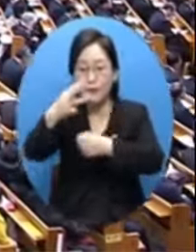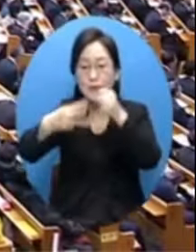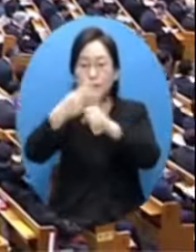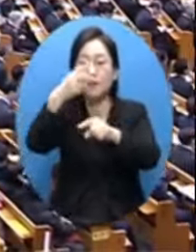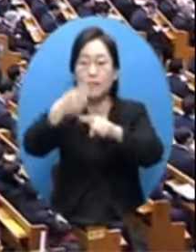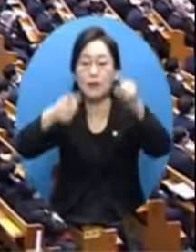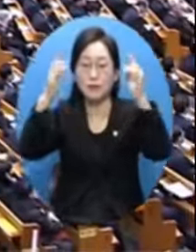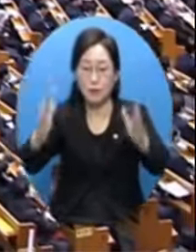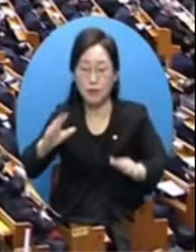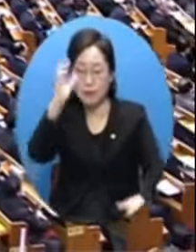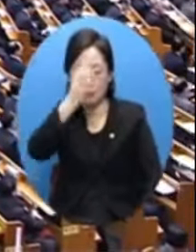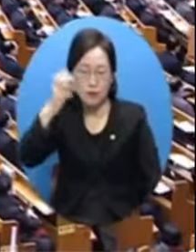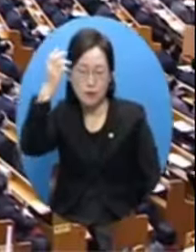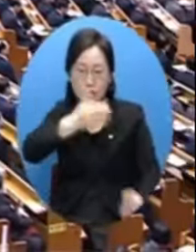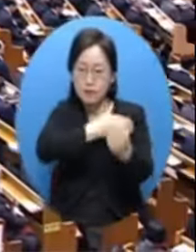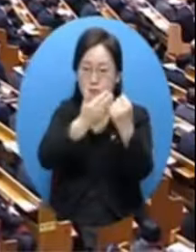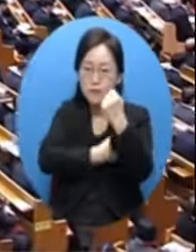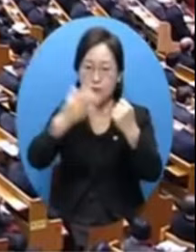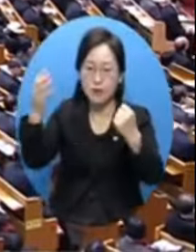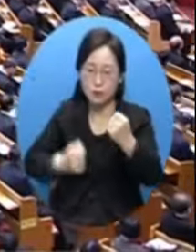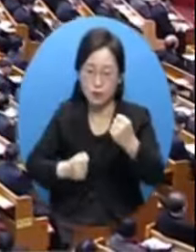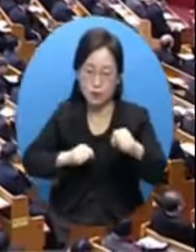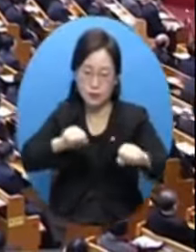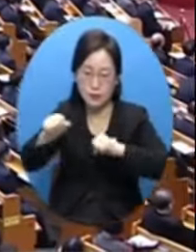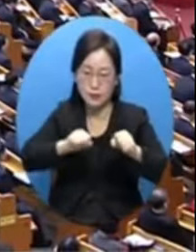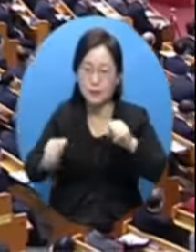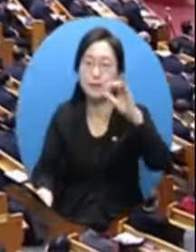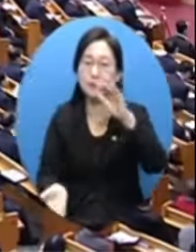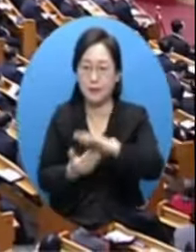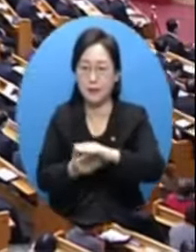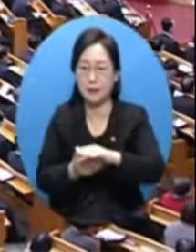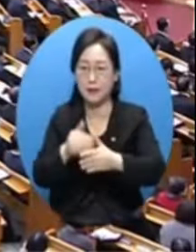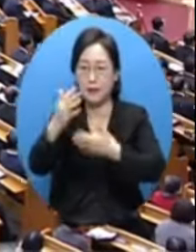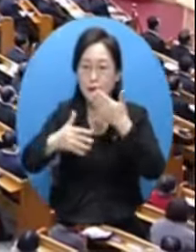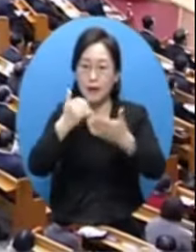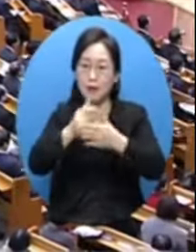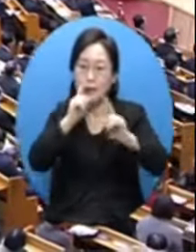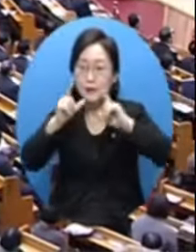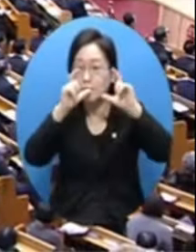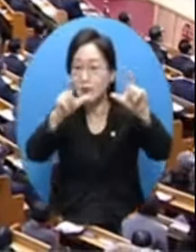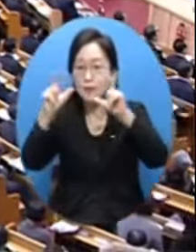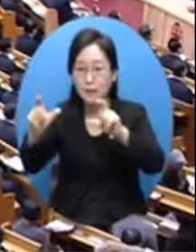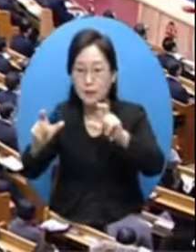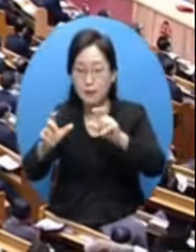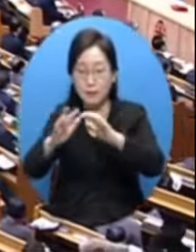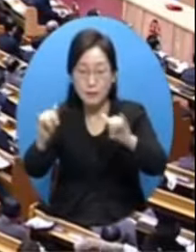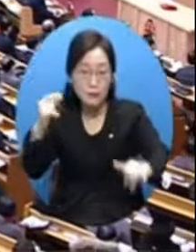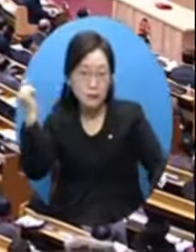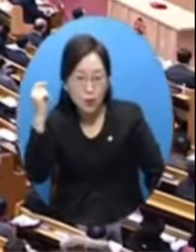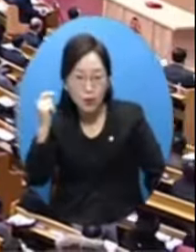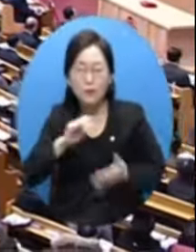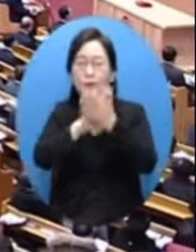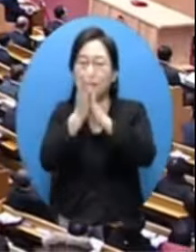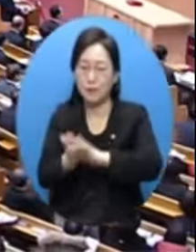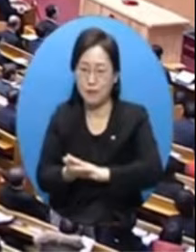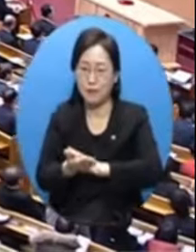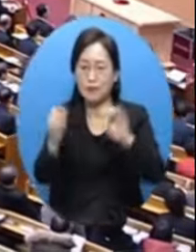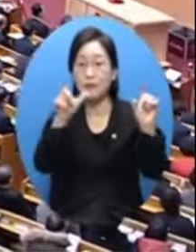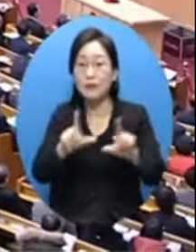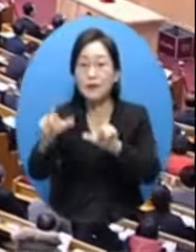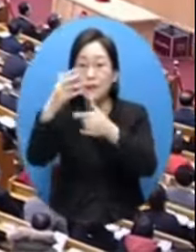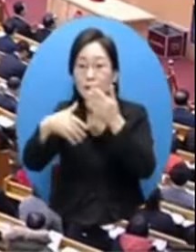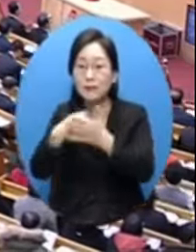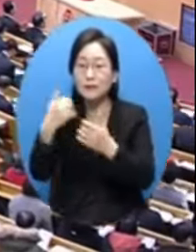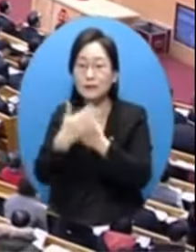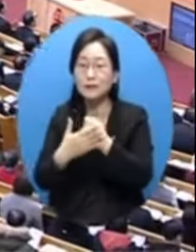성령의 능력으로 귀한 역사를 이루셨습니다 성령 능으로 말씀을 선포하실 때 수많은 사람이 말씀 변화되고 그 삶이 하나님 은혜